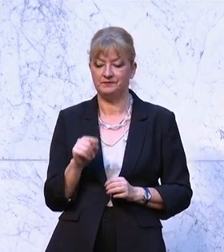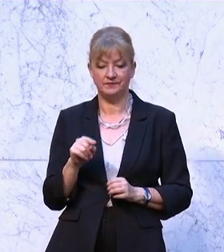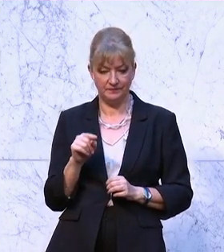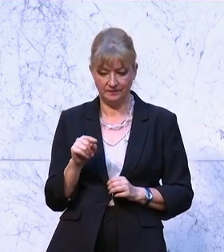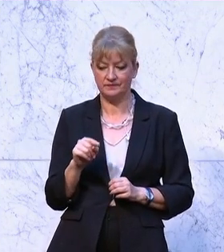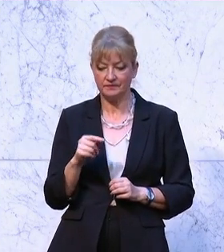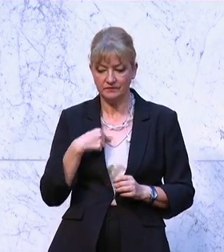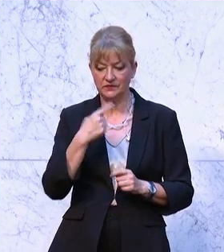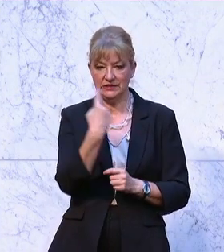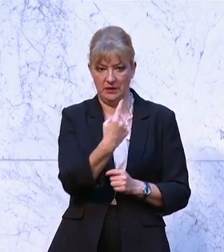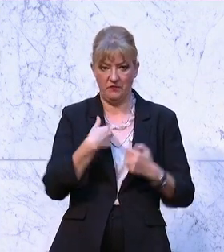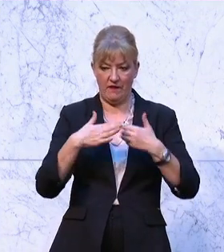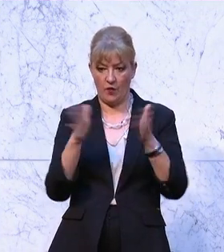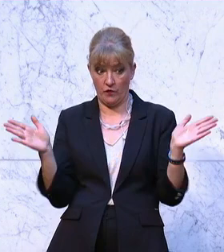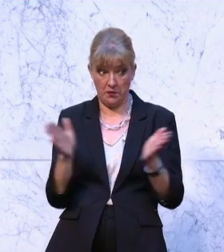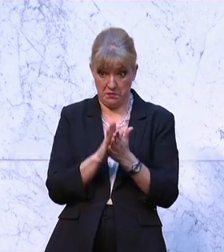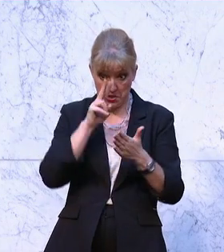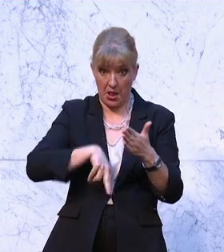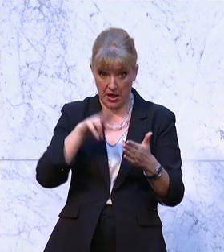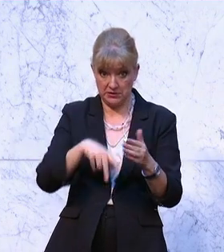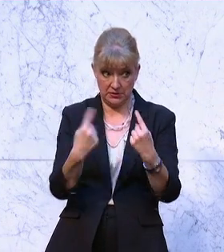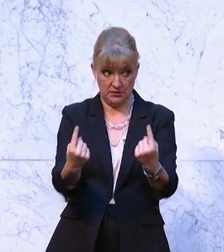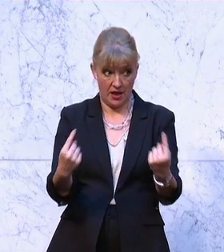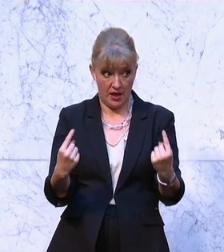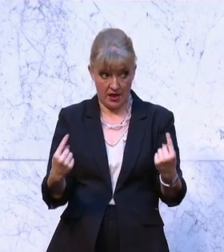im Juli 2020 von ihm veröffentlicht wurde, lest es einmal nach,